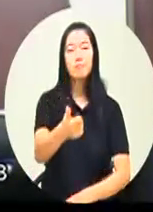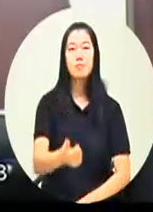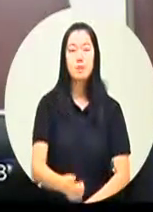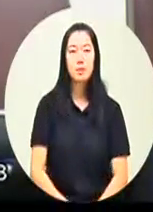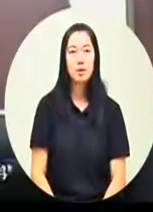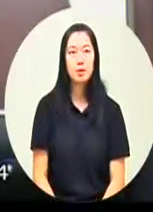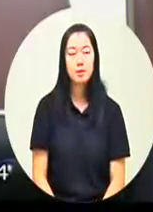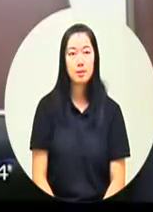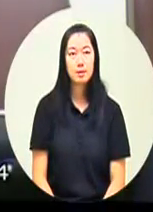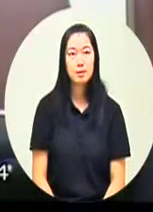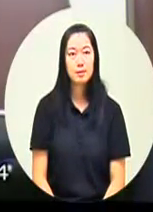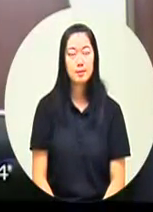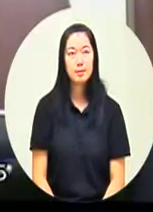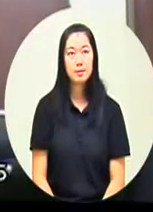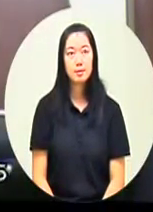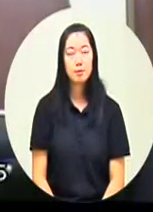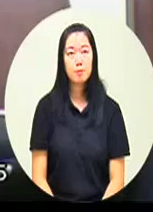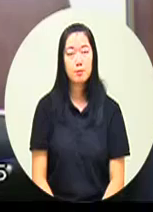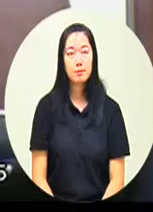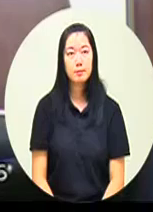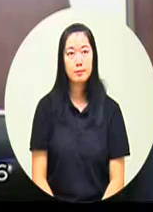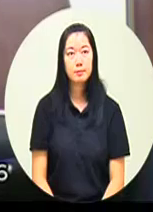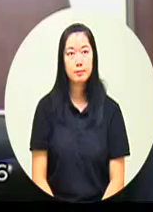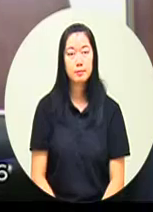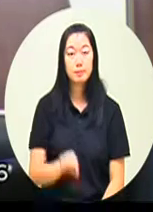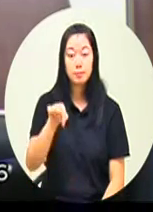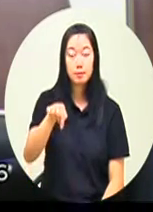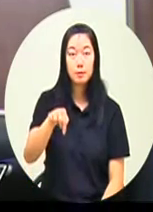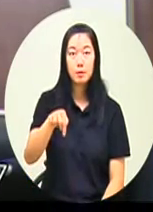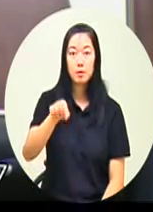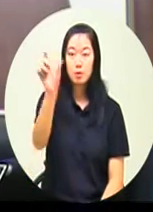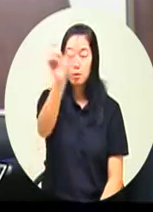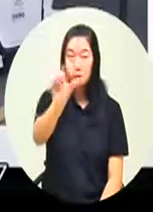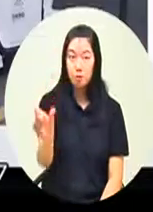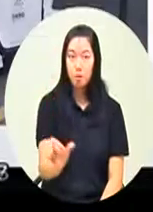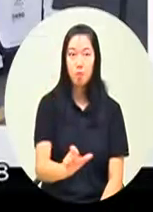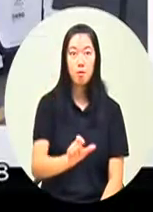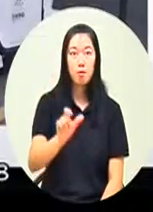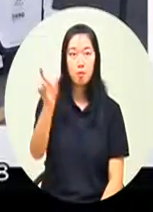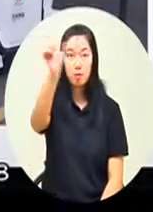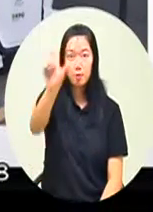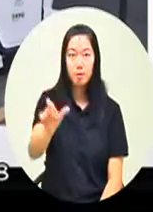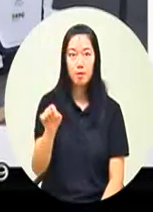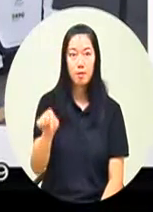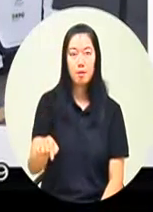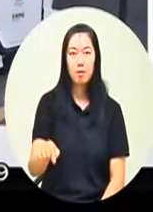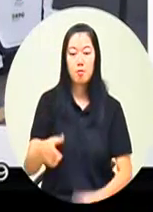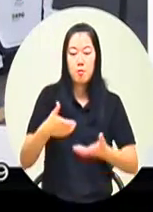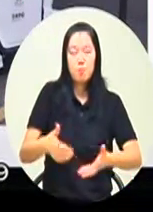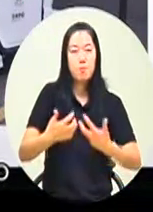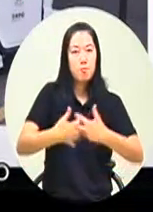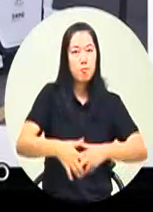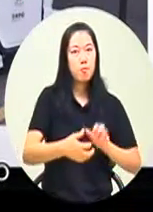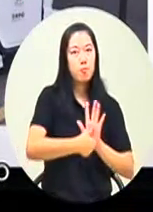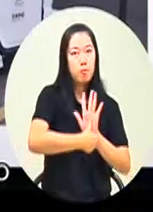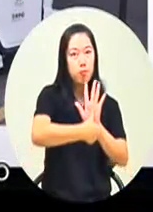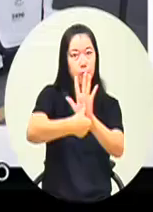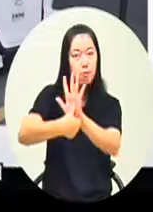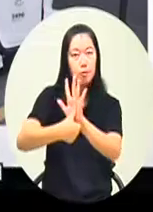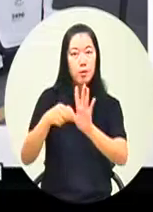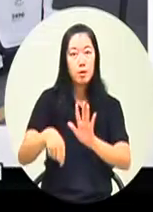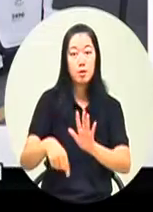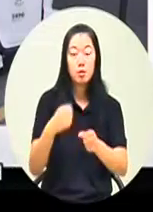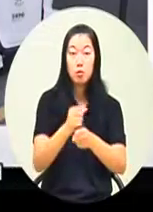势这是意大利的。杜卡迪大家都知道重机非常有名，他也是做电